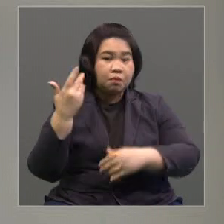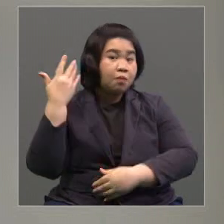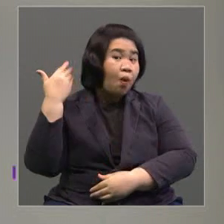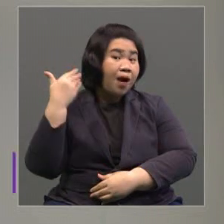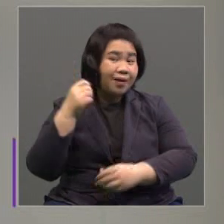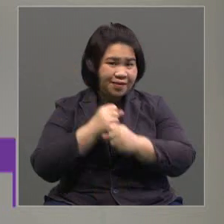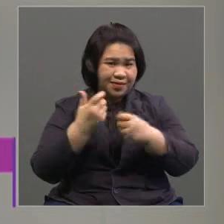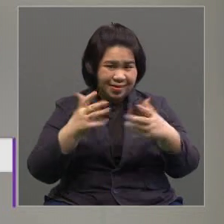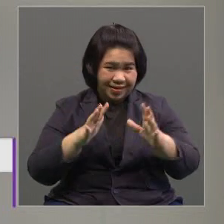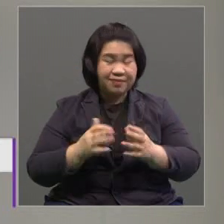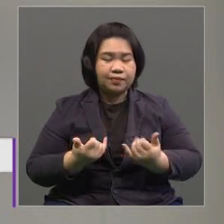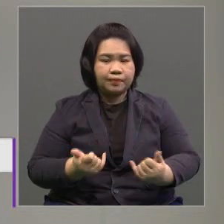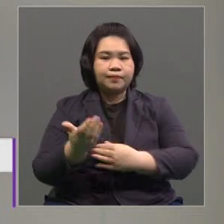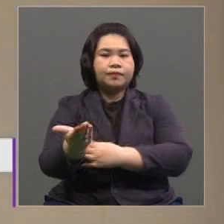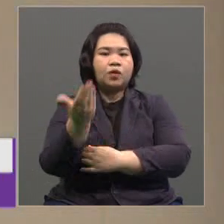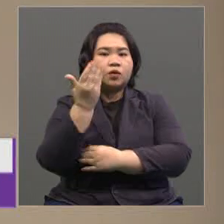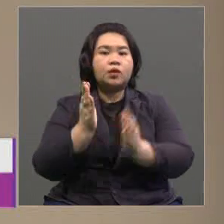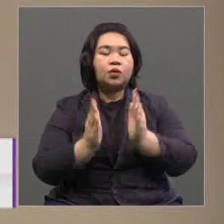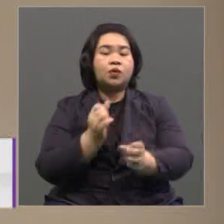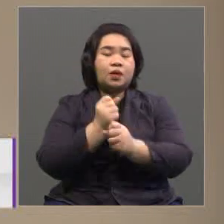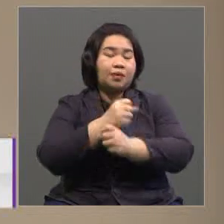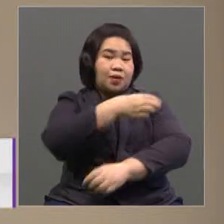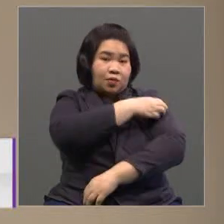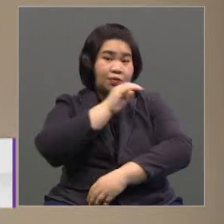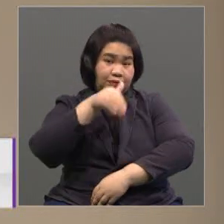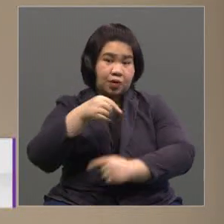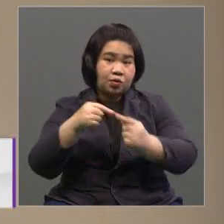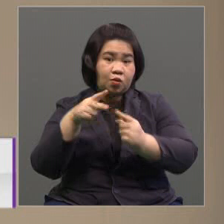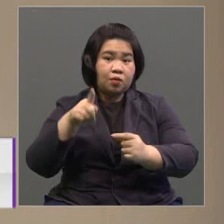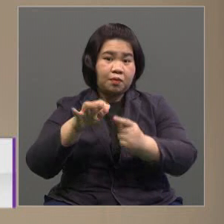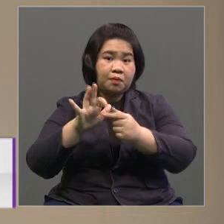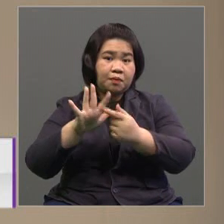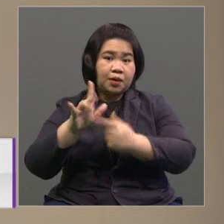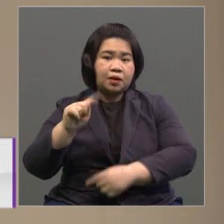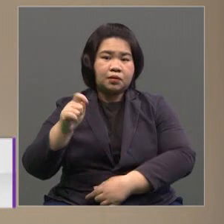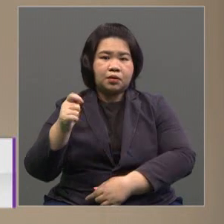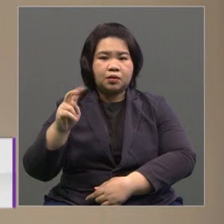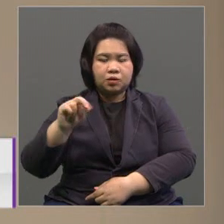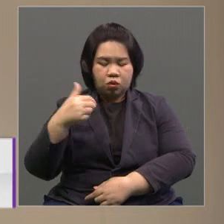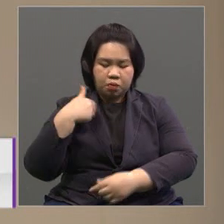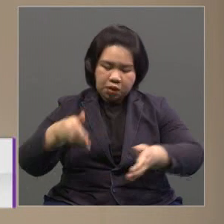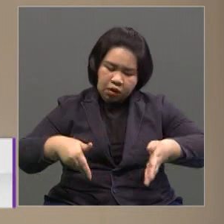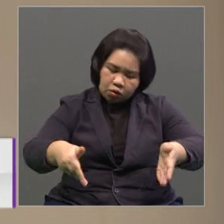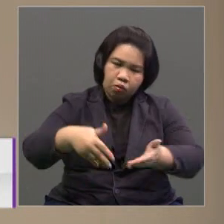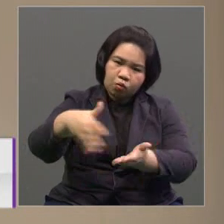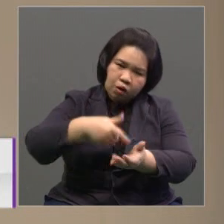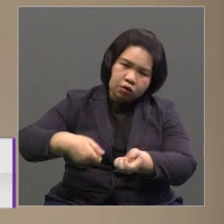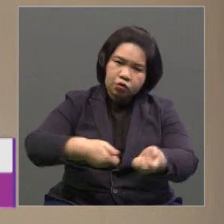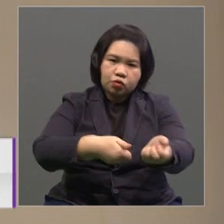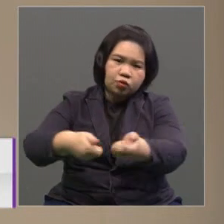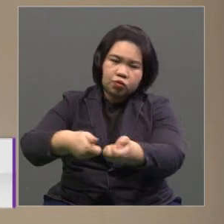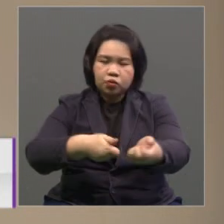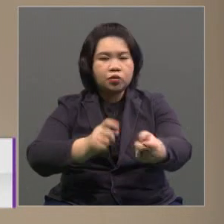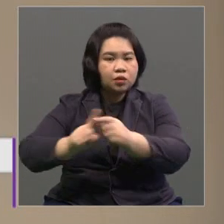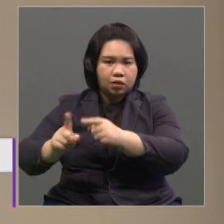าโดยเมื่อช่วงเช้าวันนี้ค่ะเจ้าหน้าที่จากเทศบาลเมืองป่าตองก็ออกมาทำความสะอาดพื้นที่บริเวณถนนนะคะมาฉีดล้างคราบ